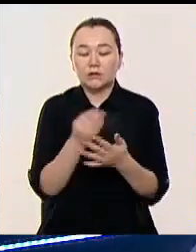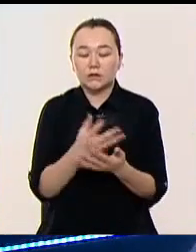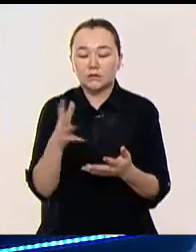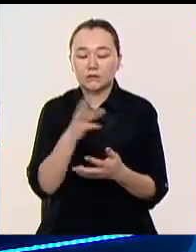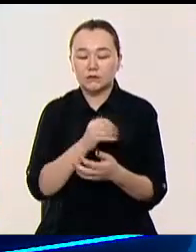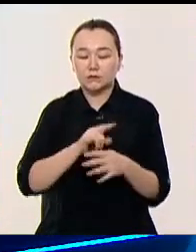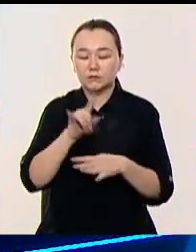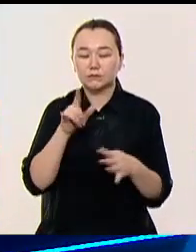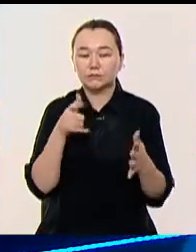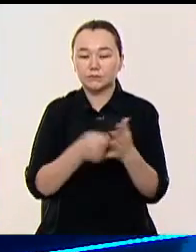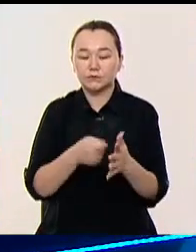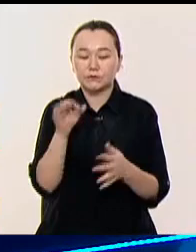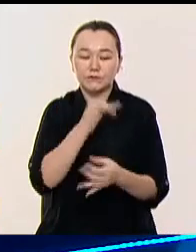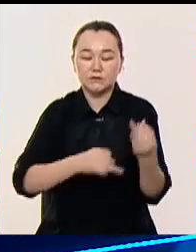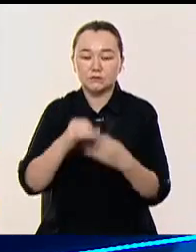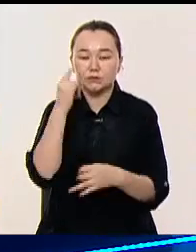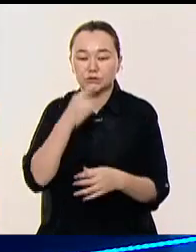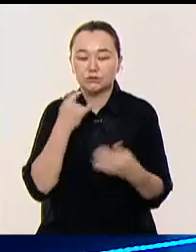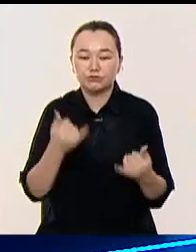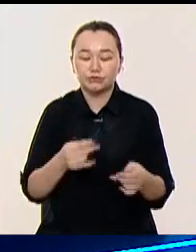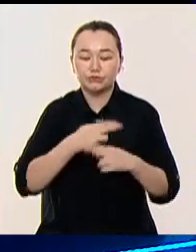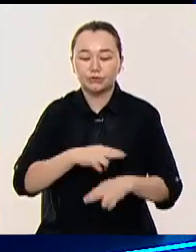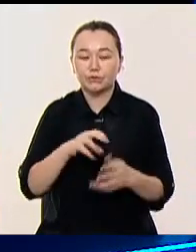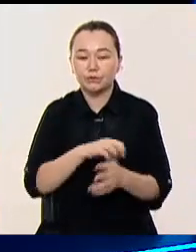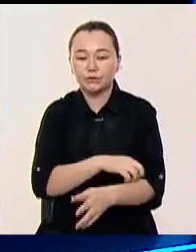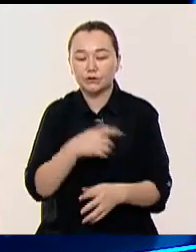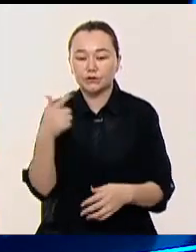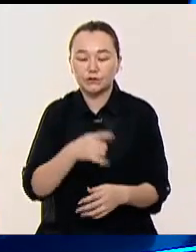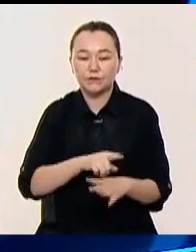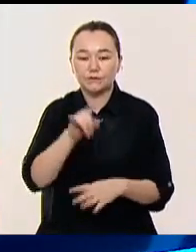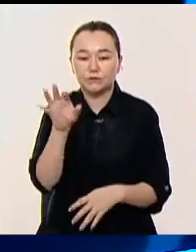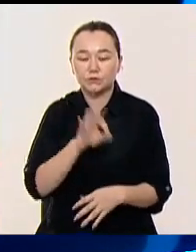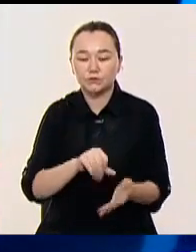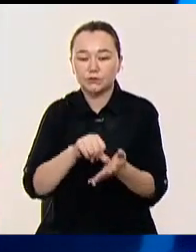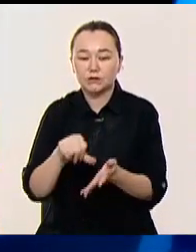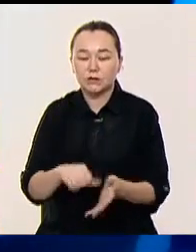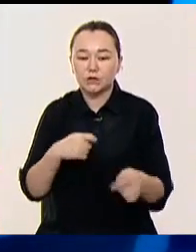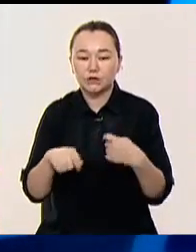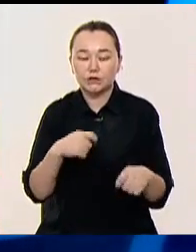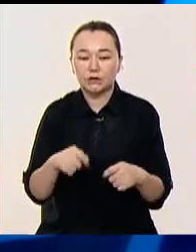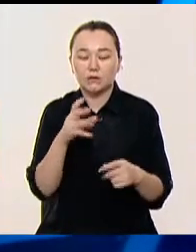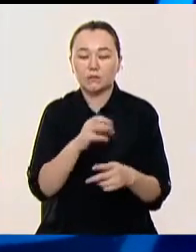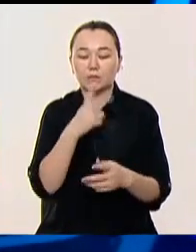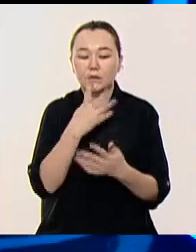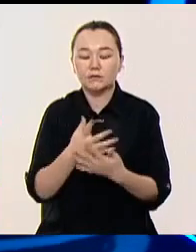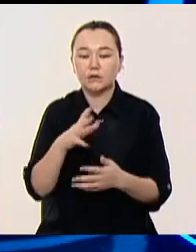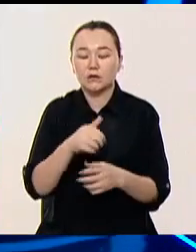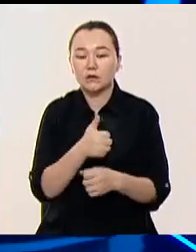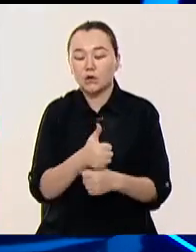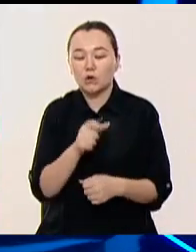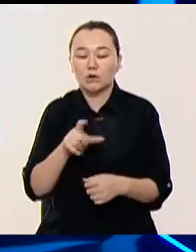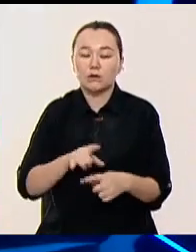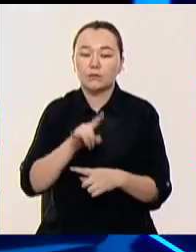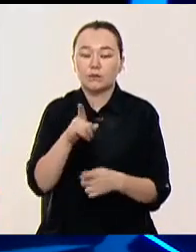Дороговизну авиаперелетов в Казахстане обсуждали сегодня сотрудники Комитета гражданской авиации и участники рынка. Представители авиакомпании объяснили, из